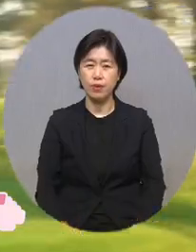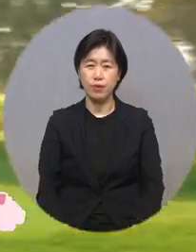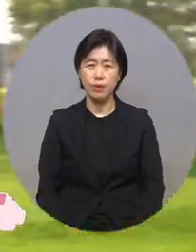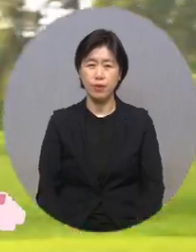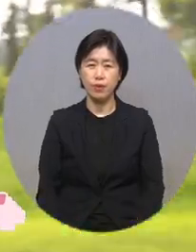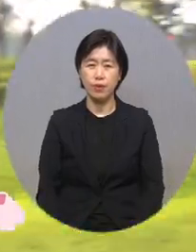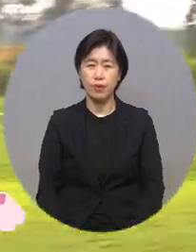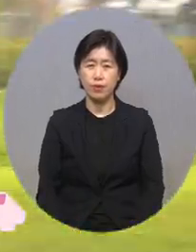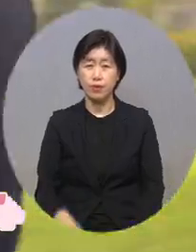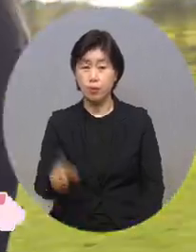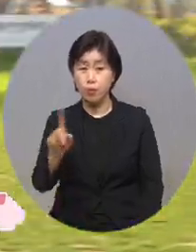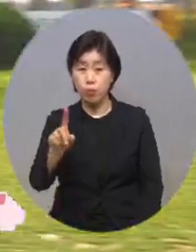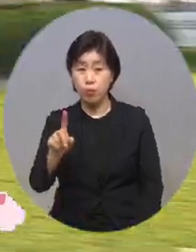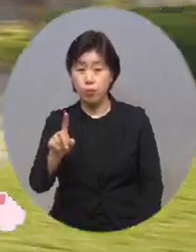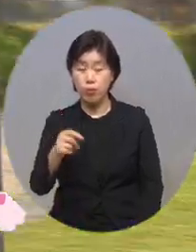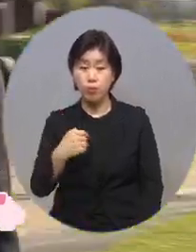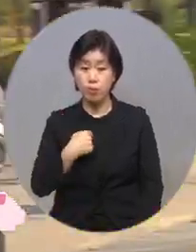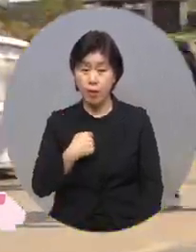어디야?